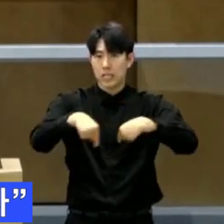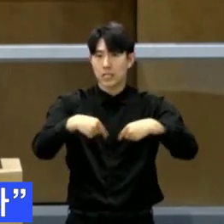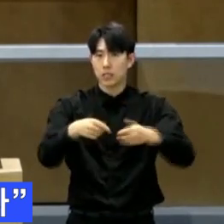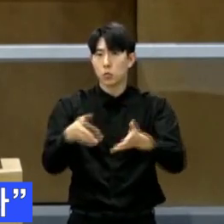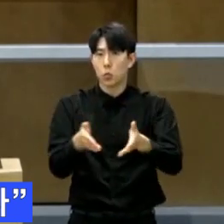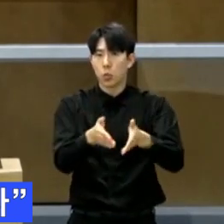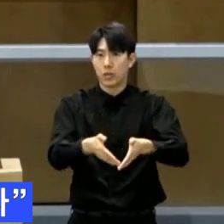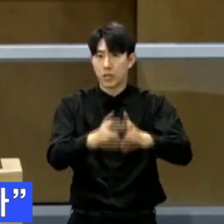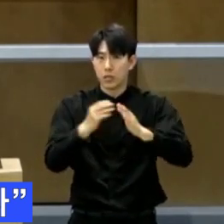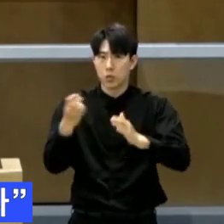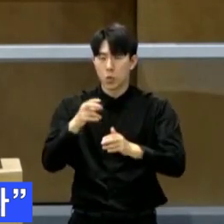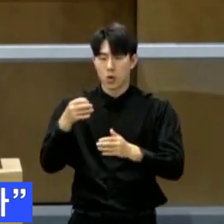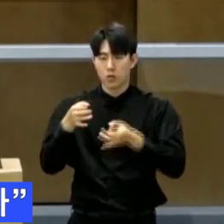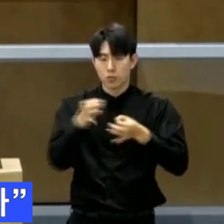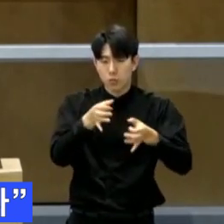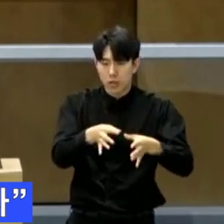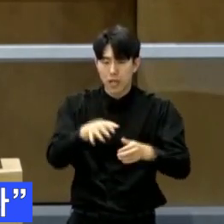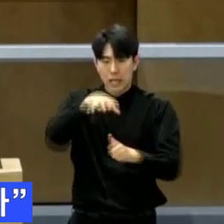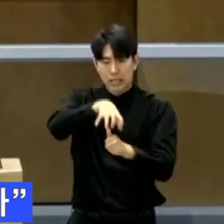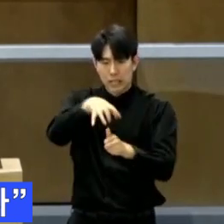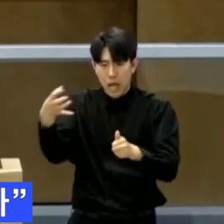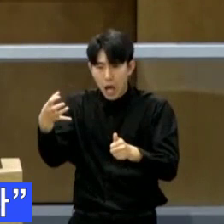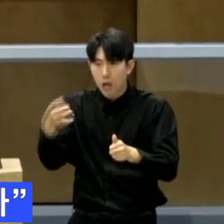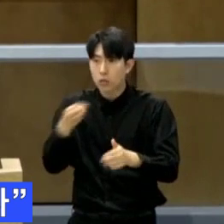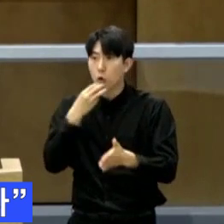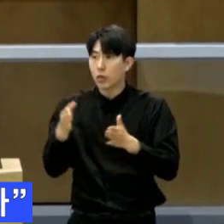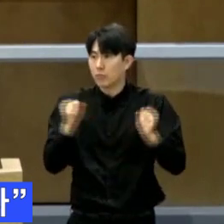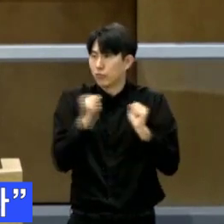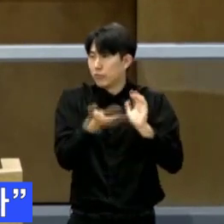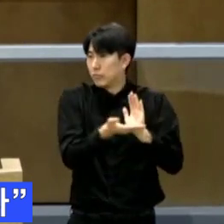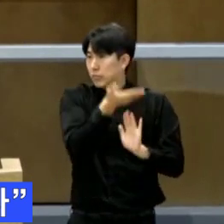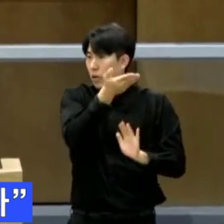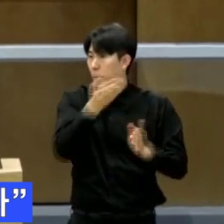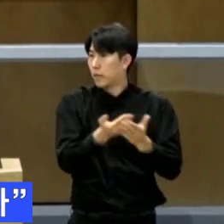투자유치, 규제개혁 측면에서 실제 경기 북부 발전을 위해